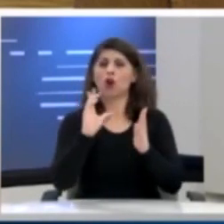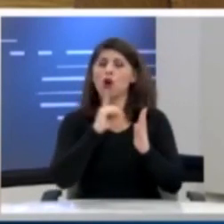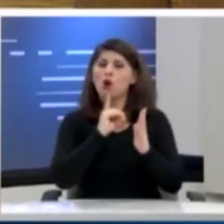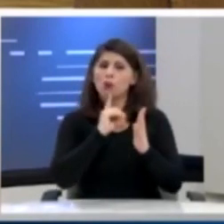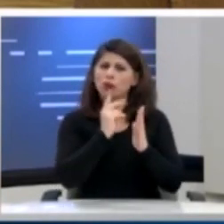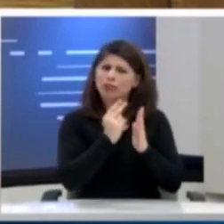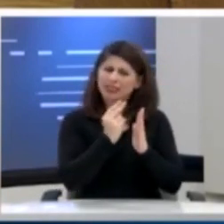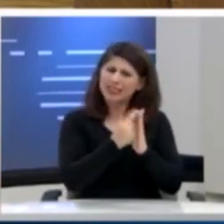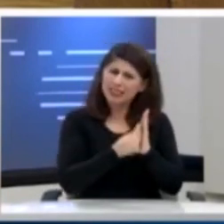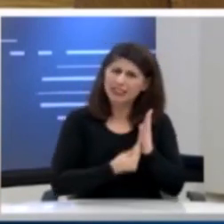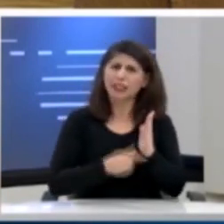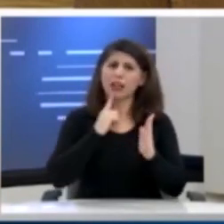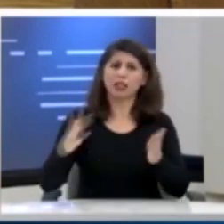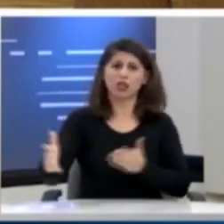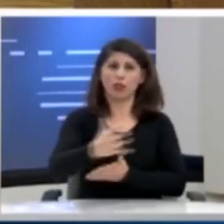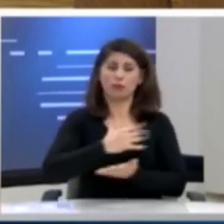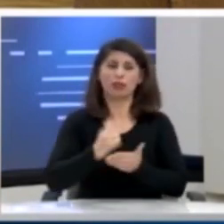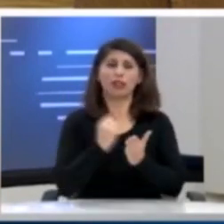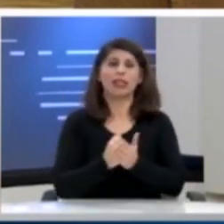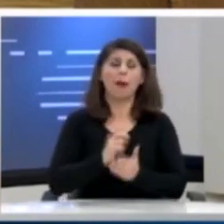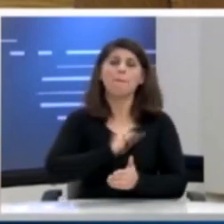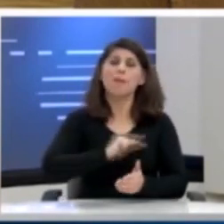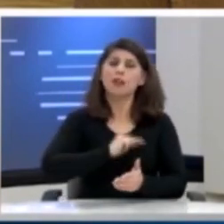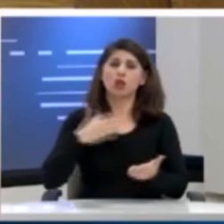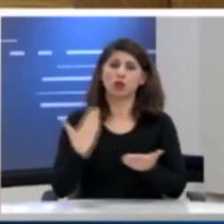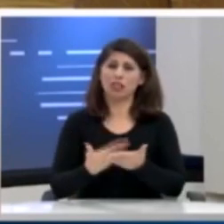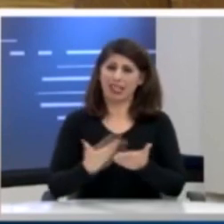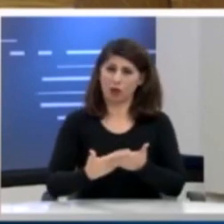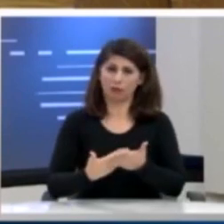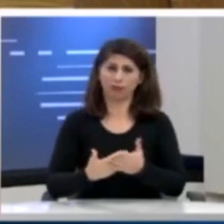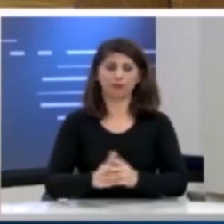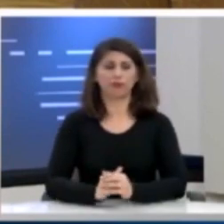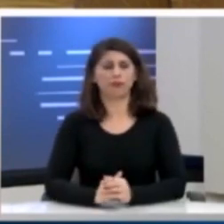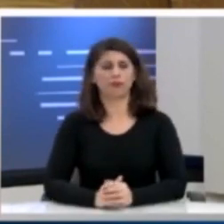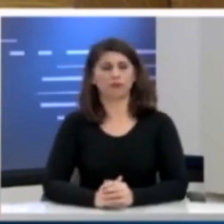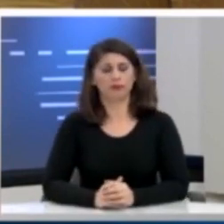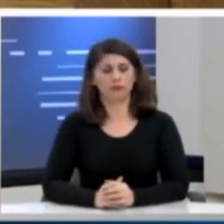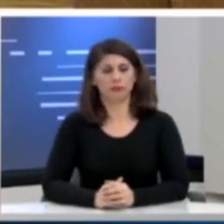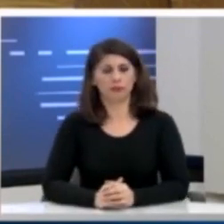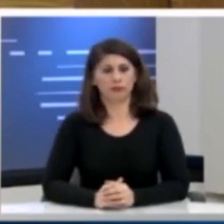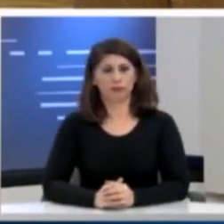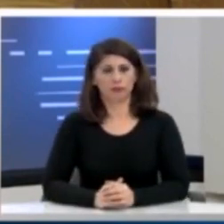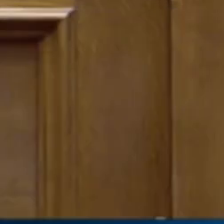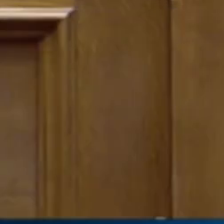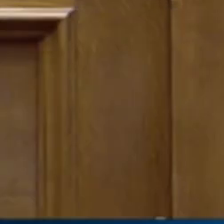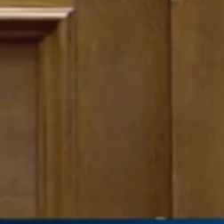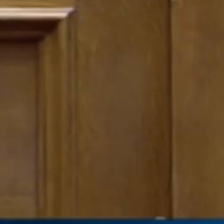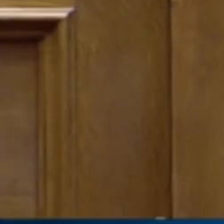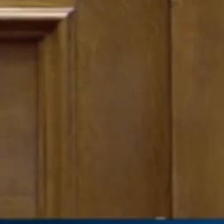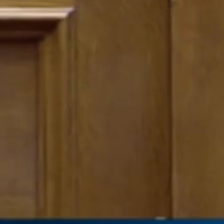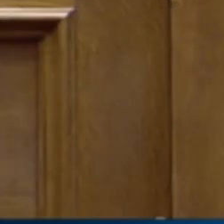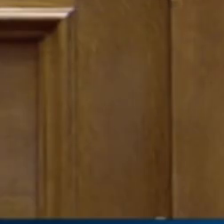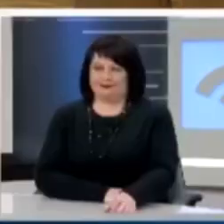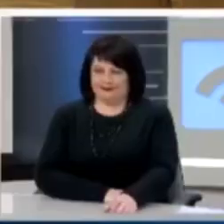είναι αυτά των εισοδηματικών και περιουσιακών στοιχείων. Θέσαμε αυτά τα ζητήματα και